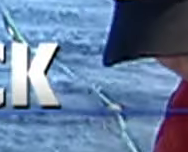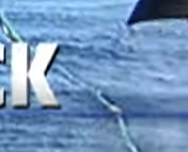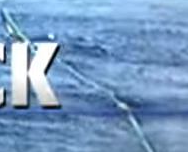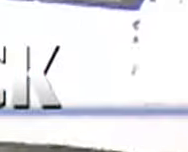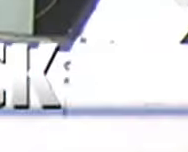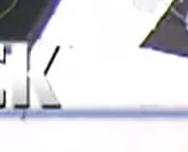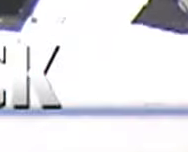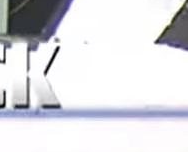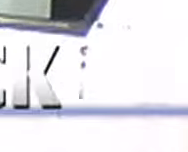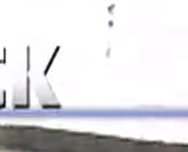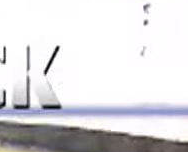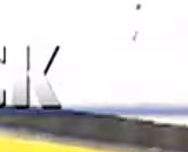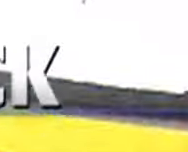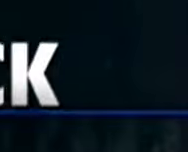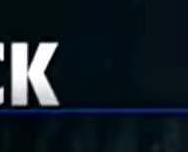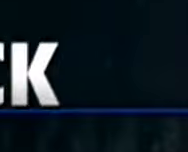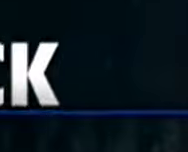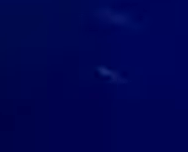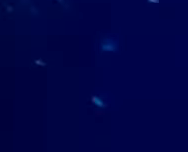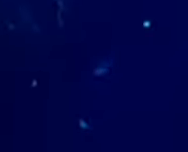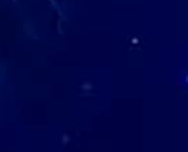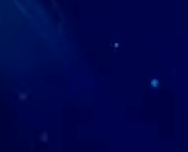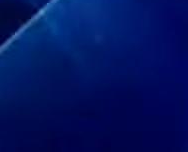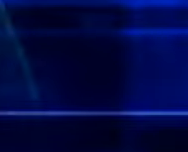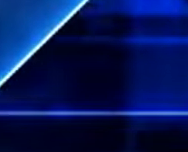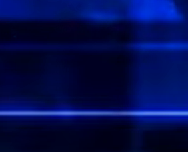boat ng Pilipinas nawasa.